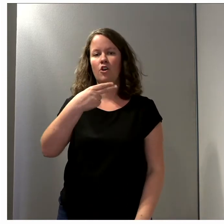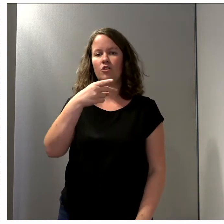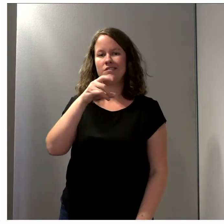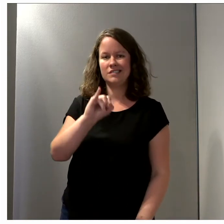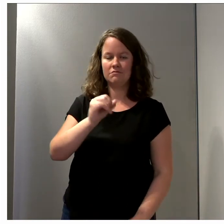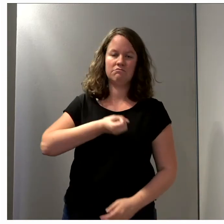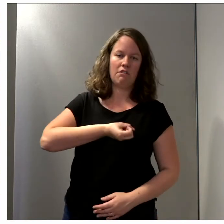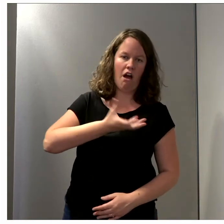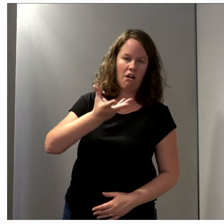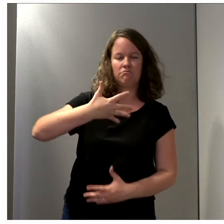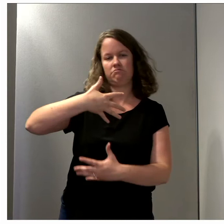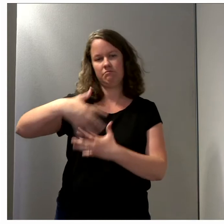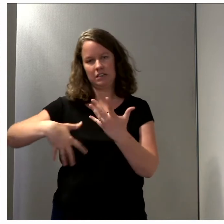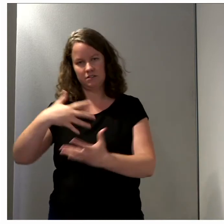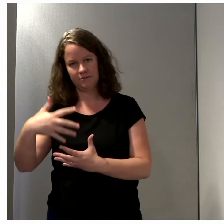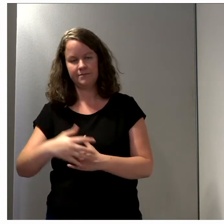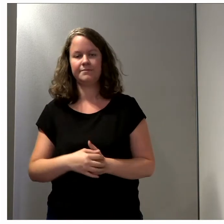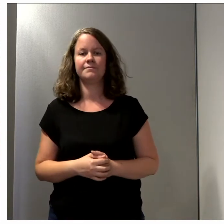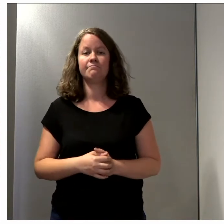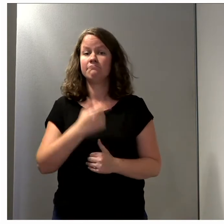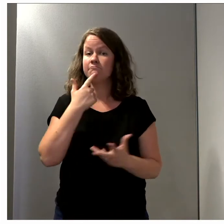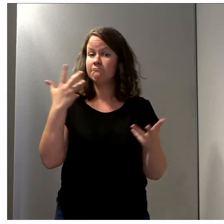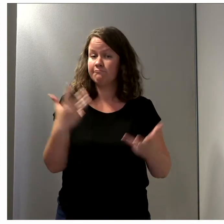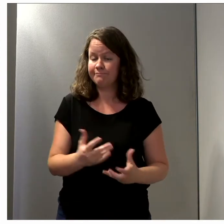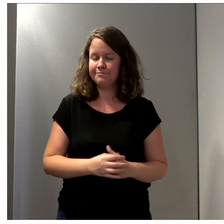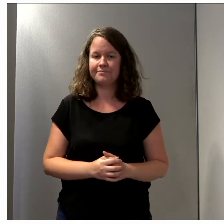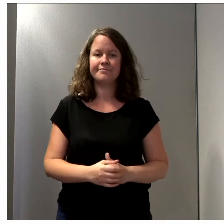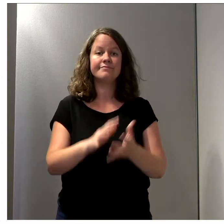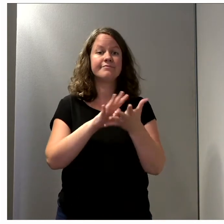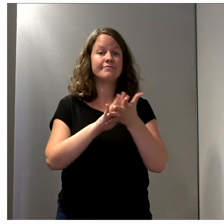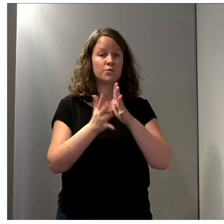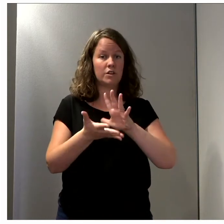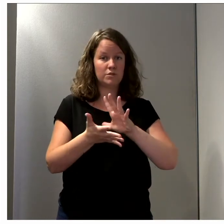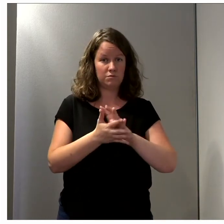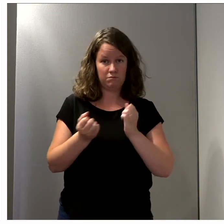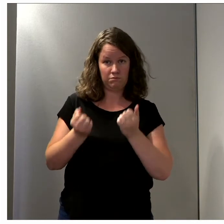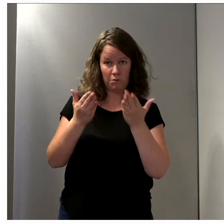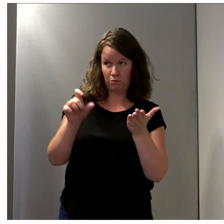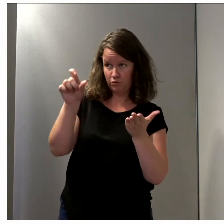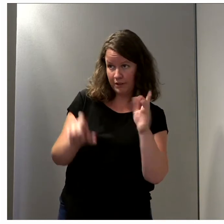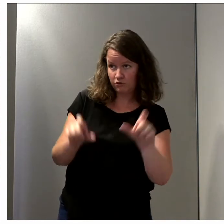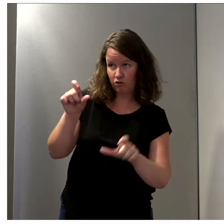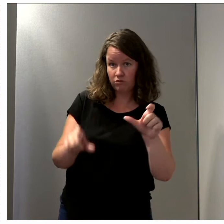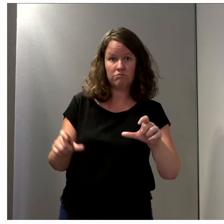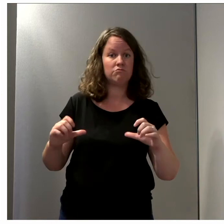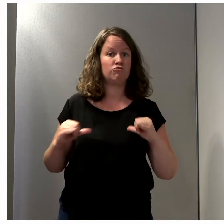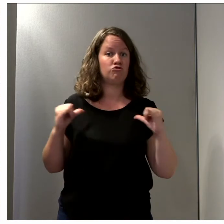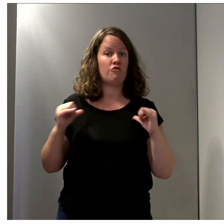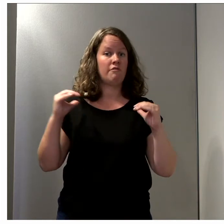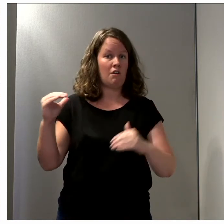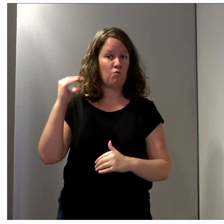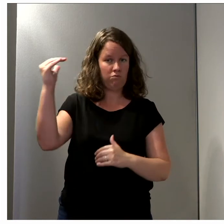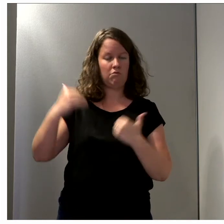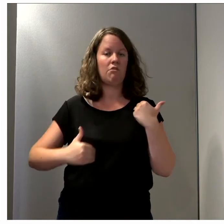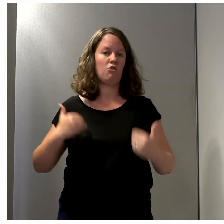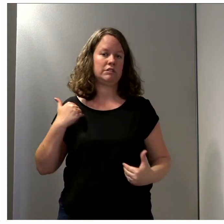L'association Handiarmix, c'est une association qui permet à de jeunes adultes en situation de handicap moteur lourd de pratiquer